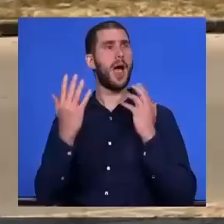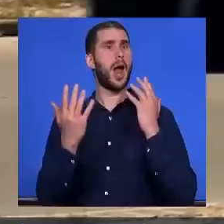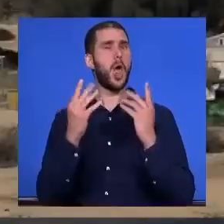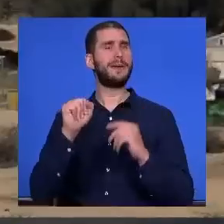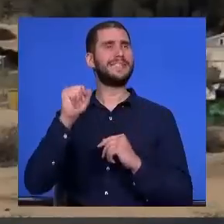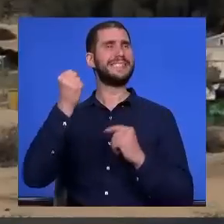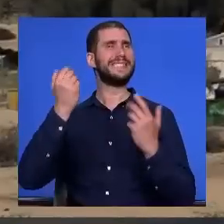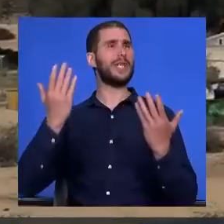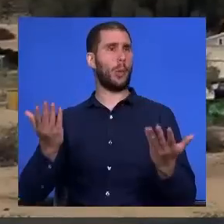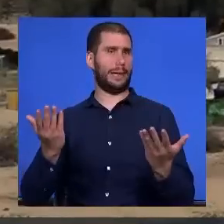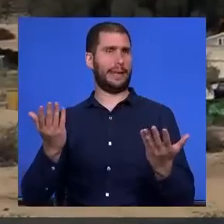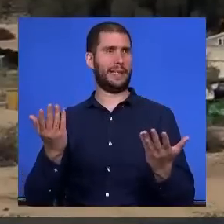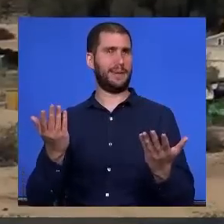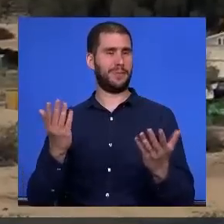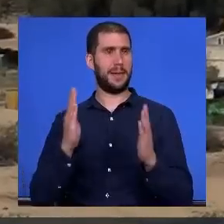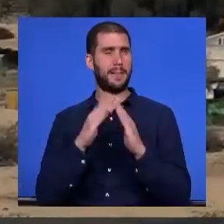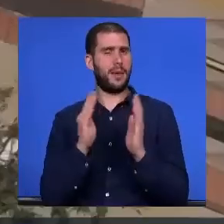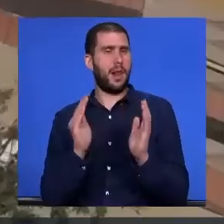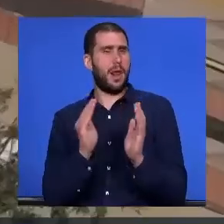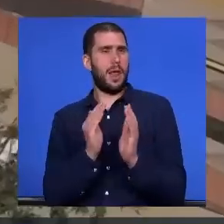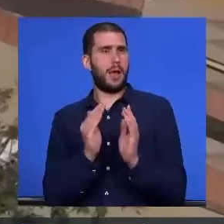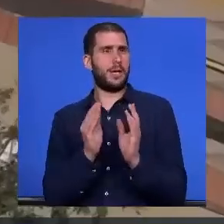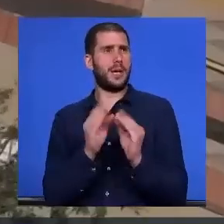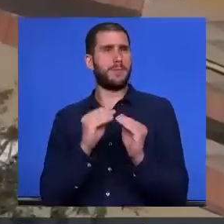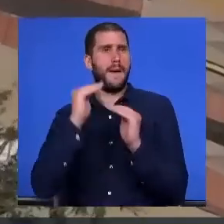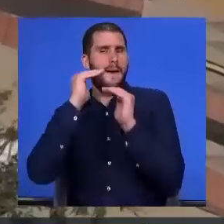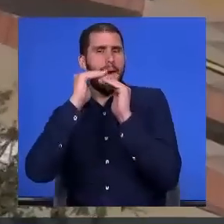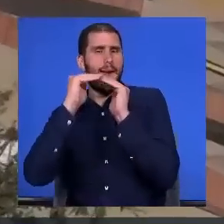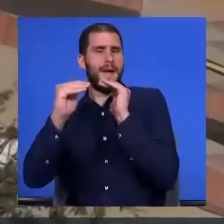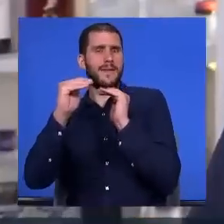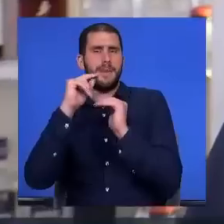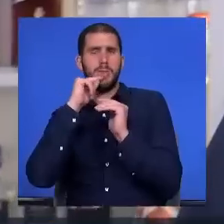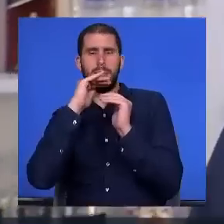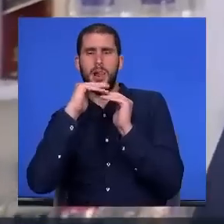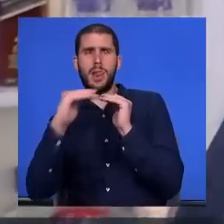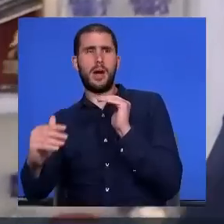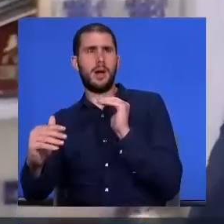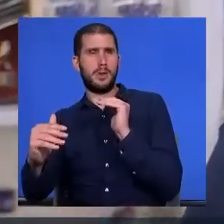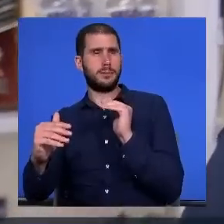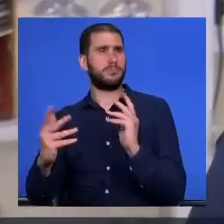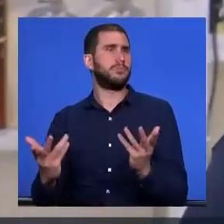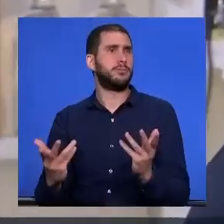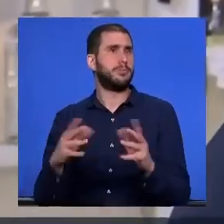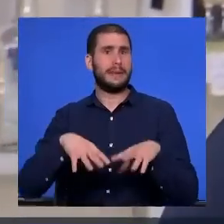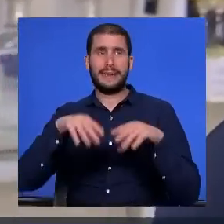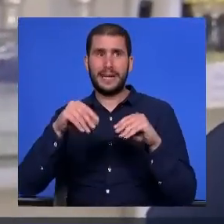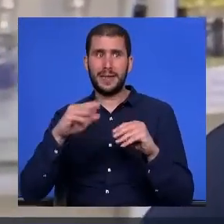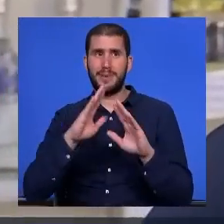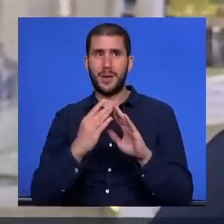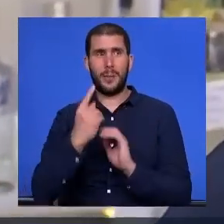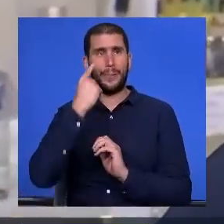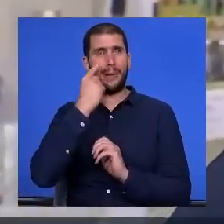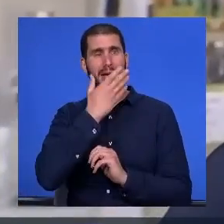חלום הציוני, בית קטן עם רעפים, גינה והכל